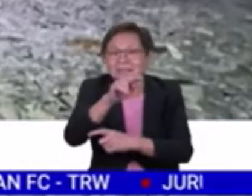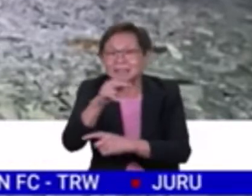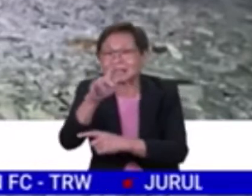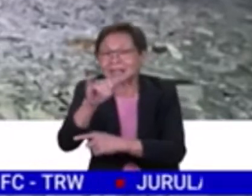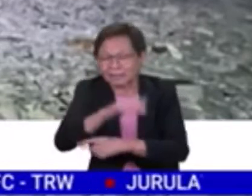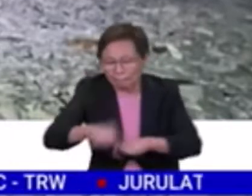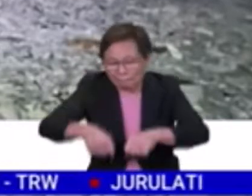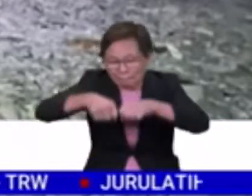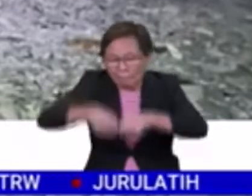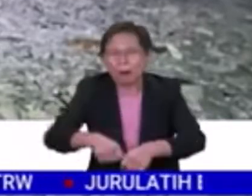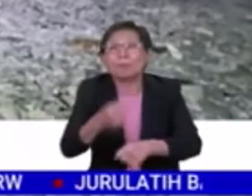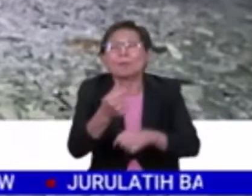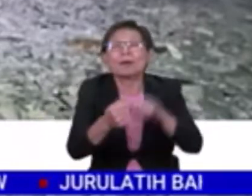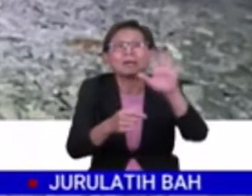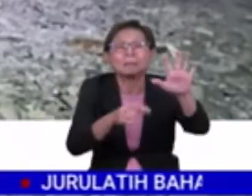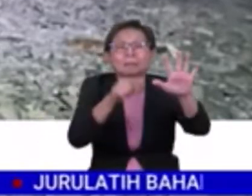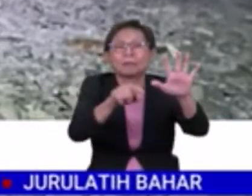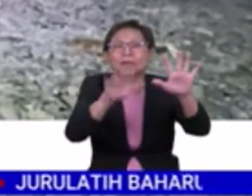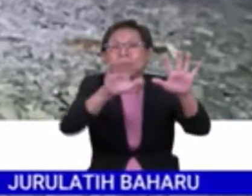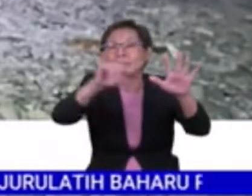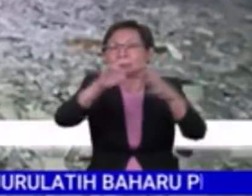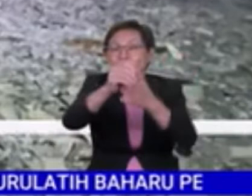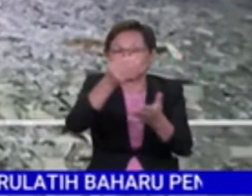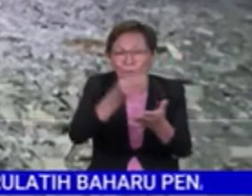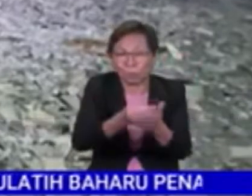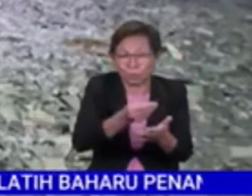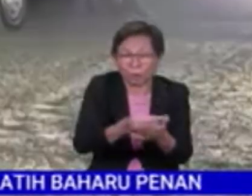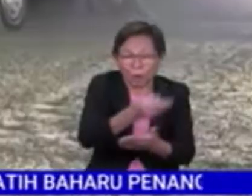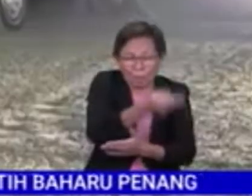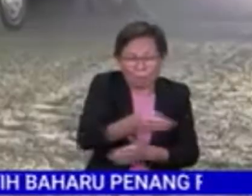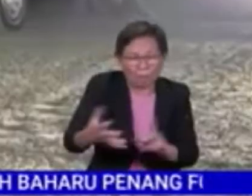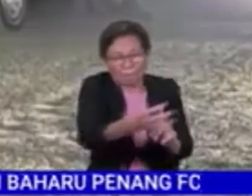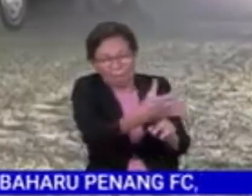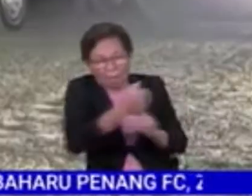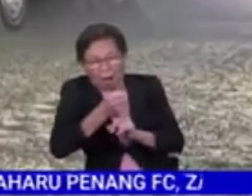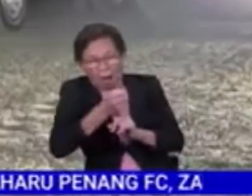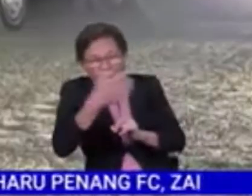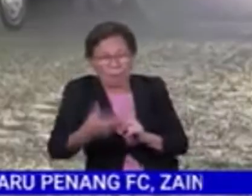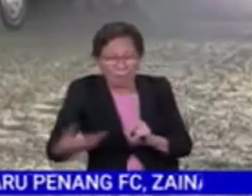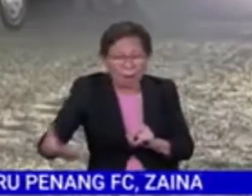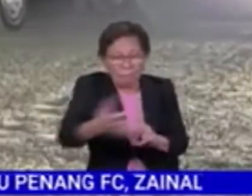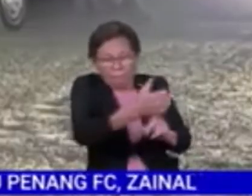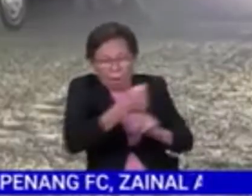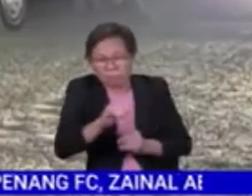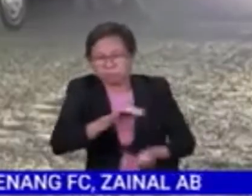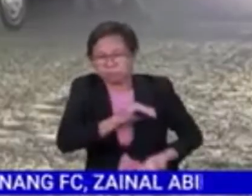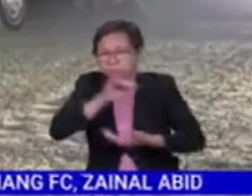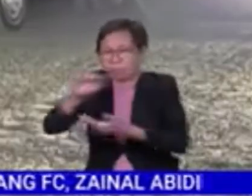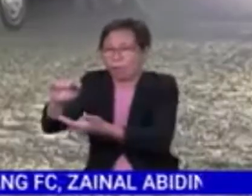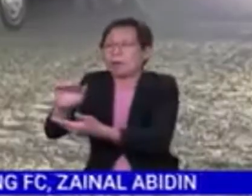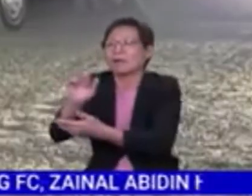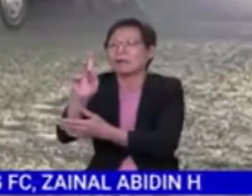bernilai 5.5 juta ringgit. Barang rampasan dan suspek yang ditahan diserahkan kepada